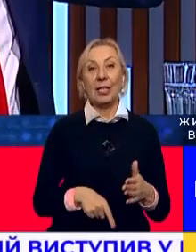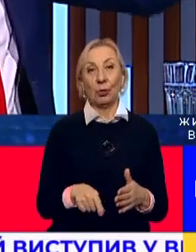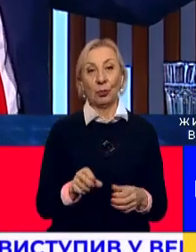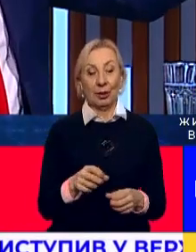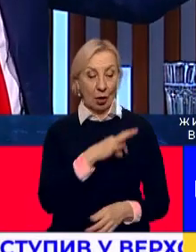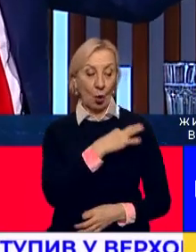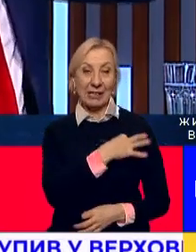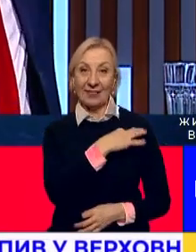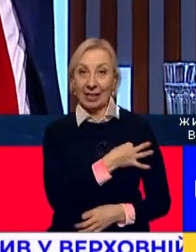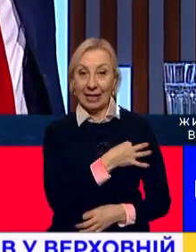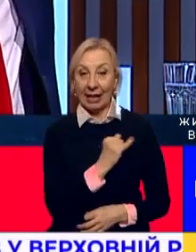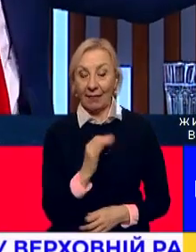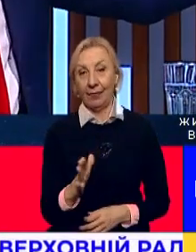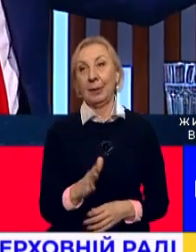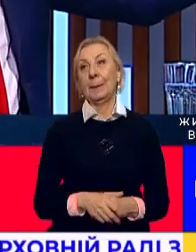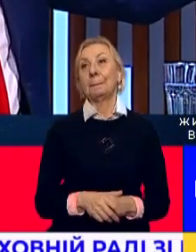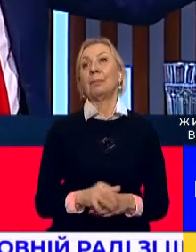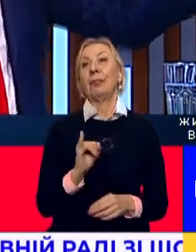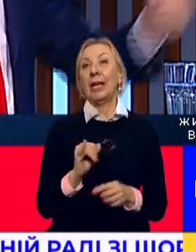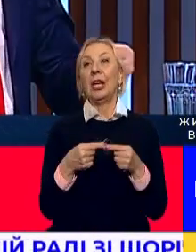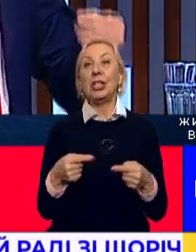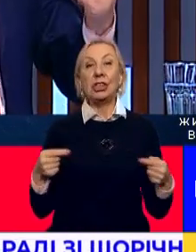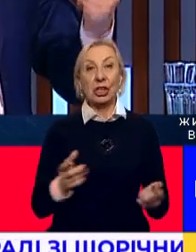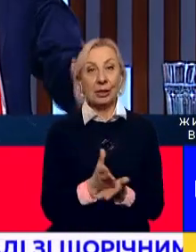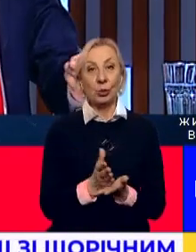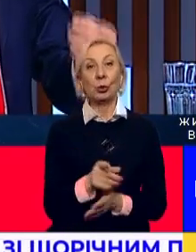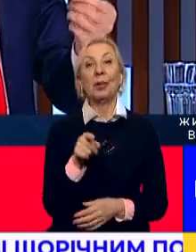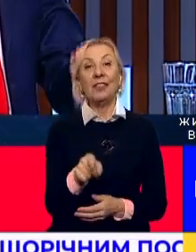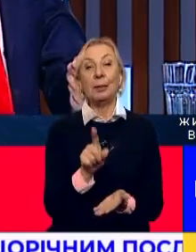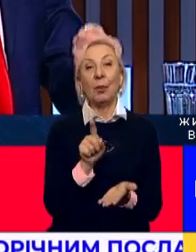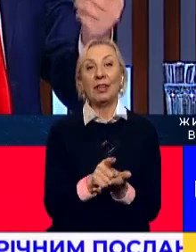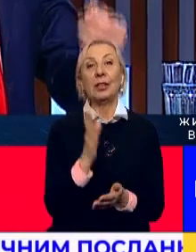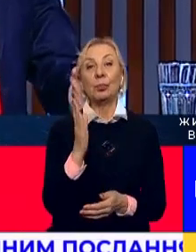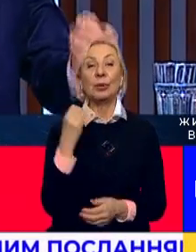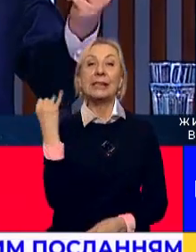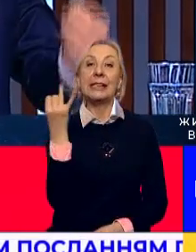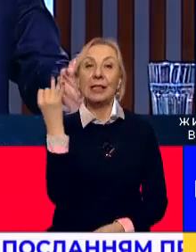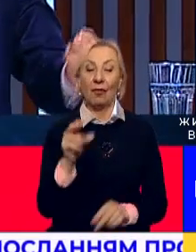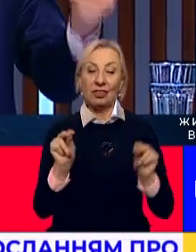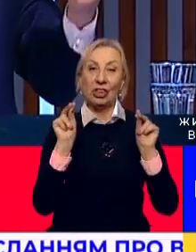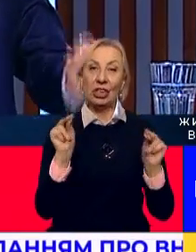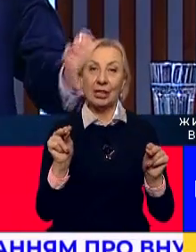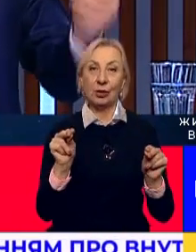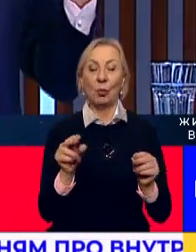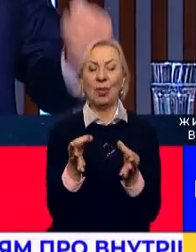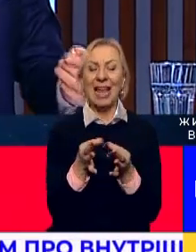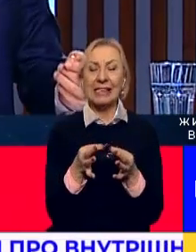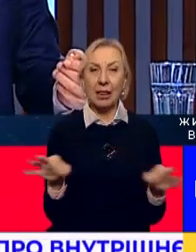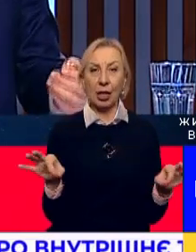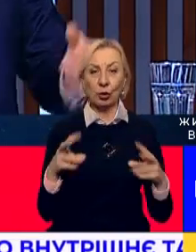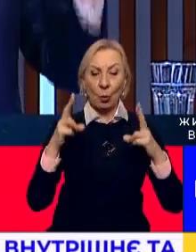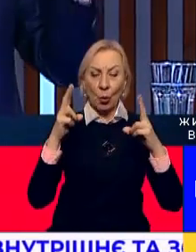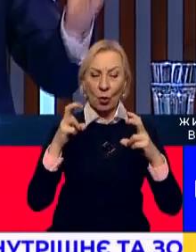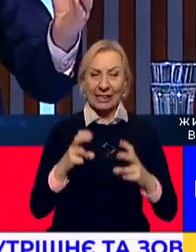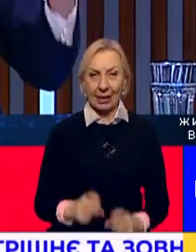спільноти, розвідувальних служб, інших служб, він повинен бути зацікавлений у прозорому, чесному, незалежному